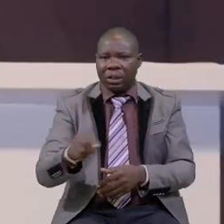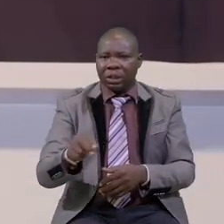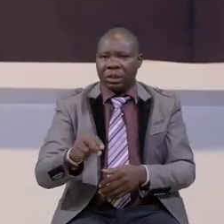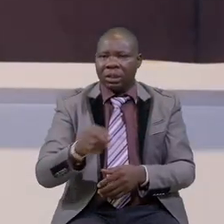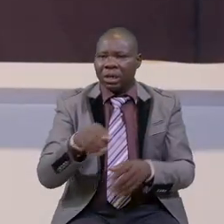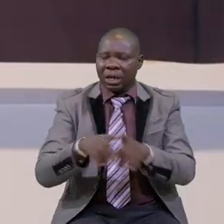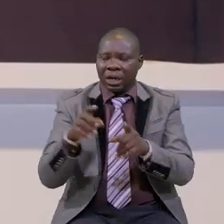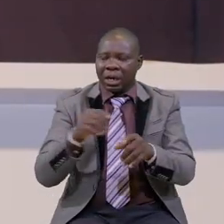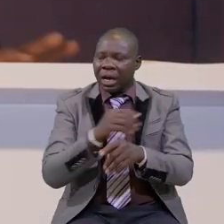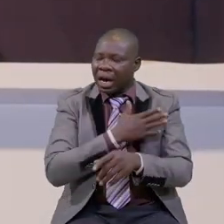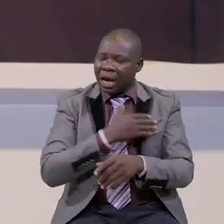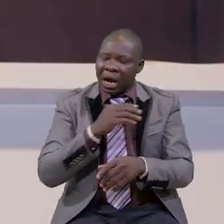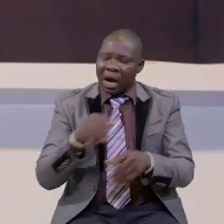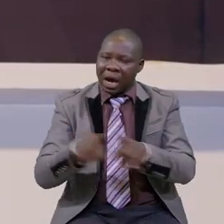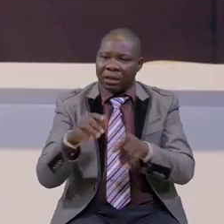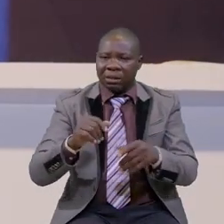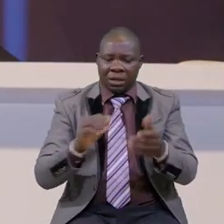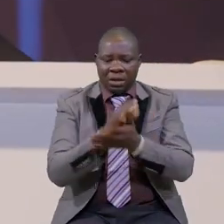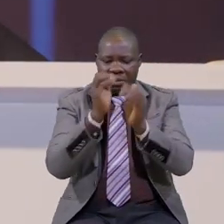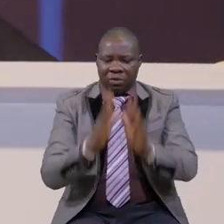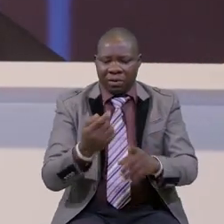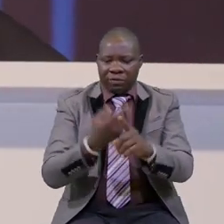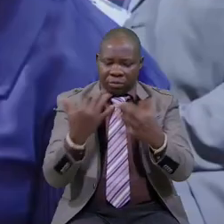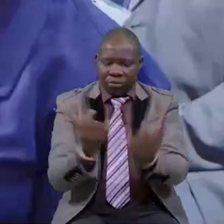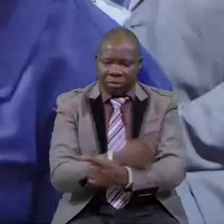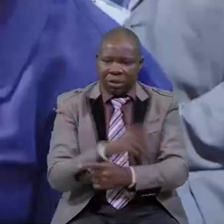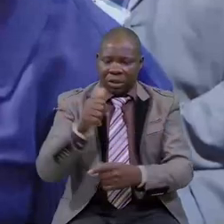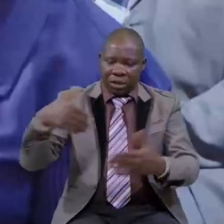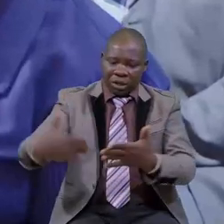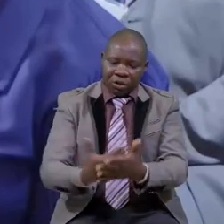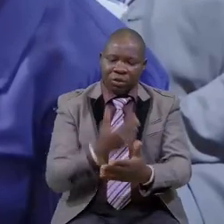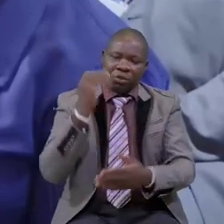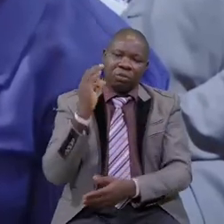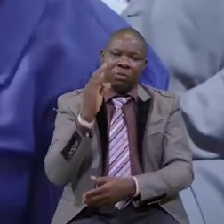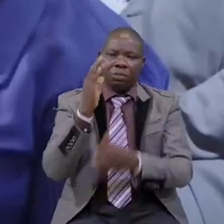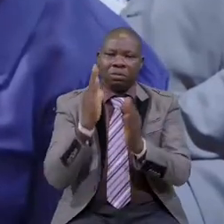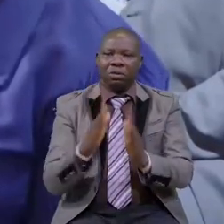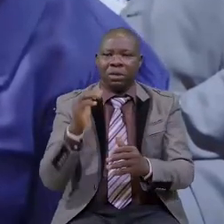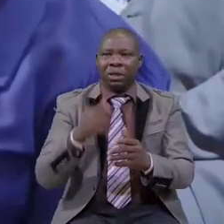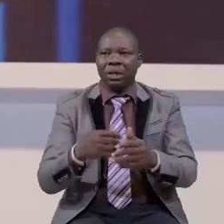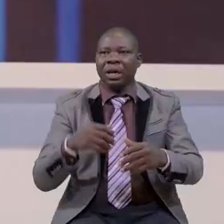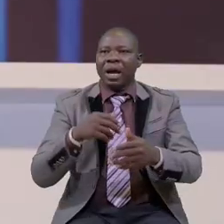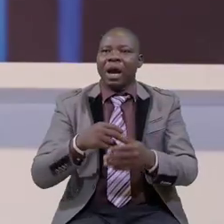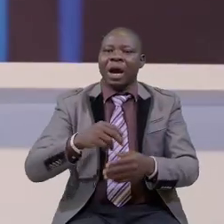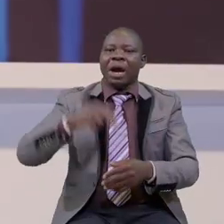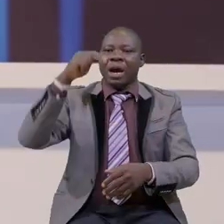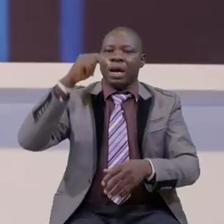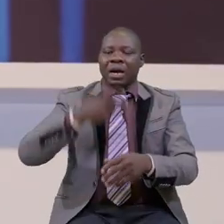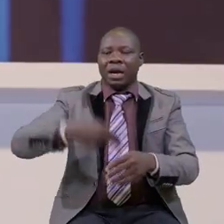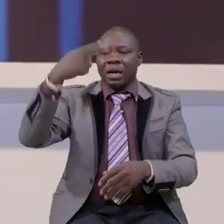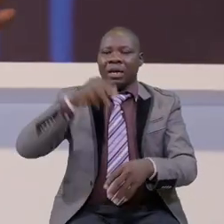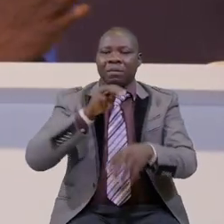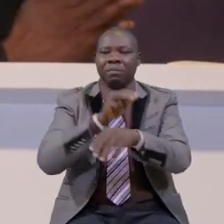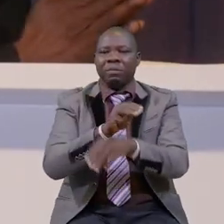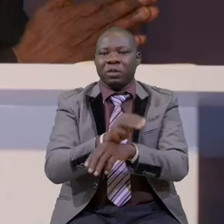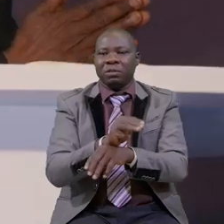je crois à partir de ce jour, un nouveau ministre. Un ministre plus élevé. Et nous parlons